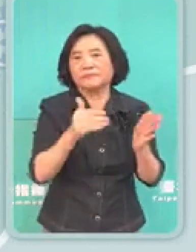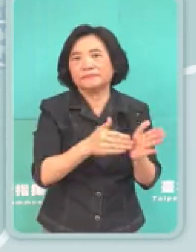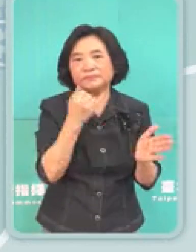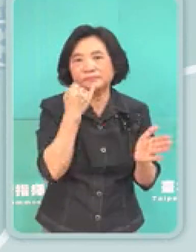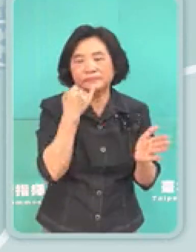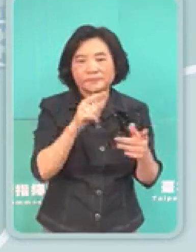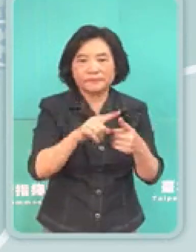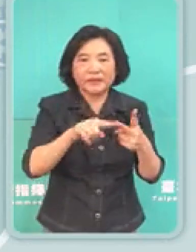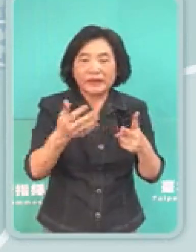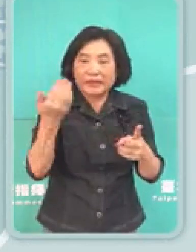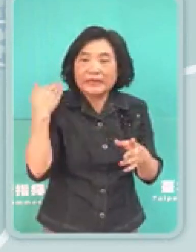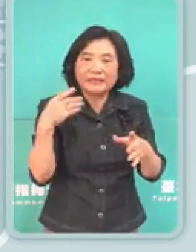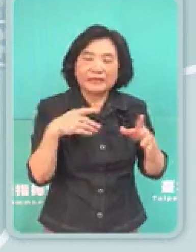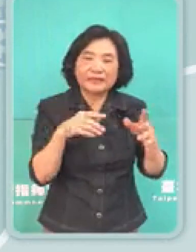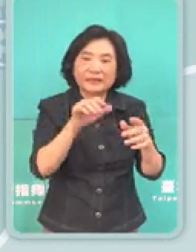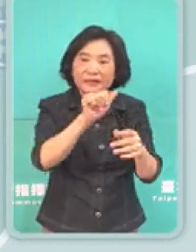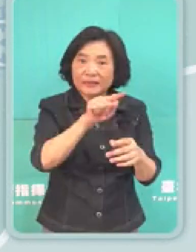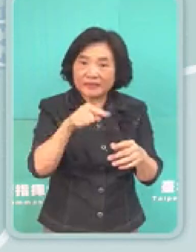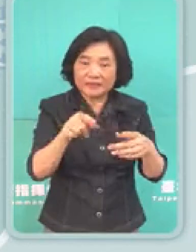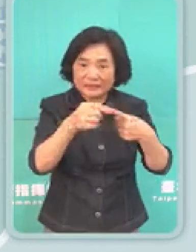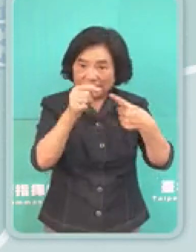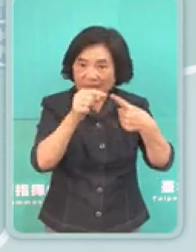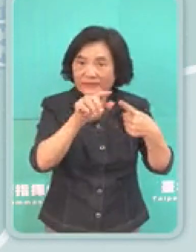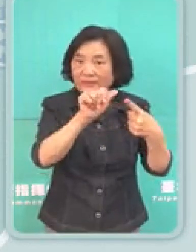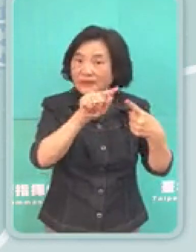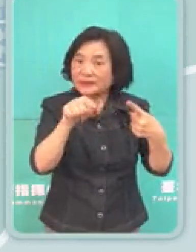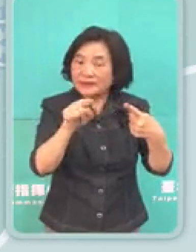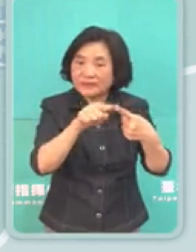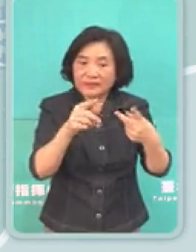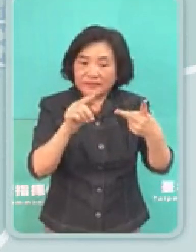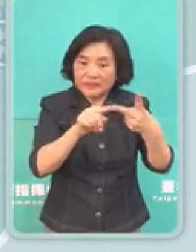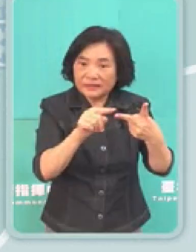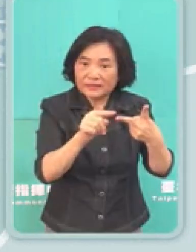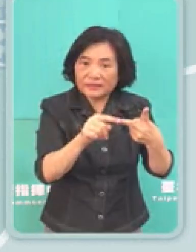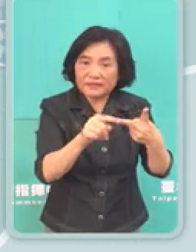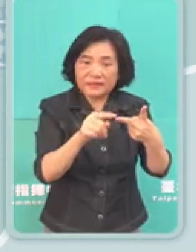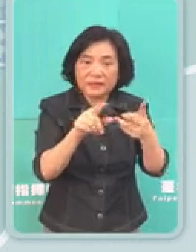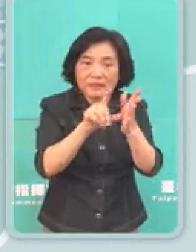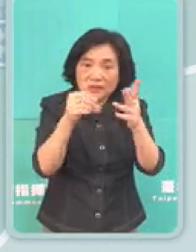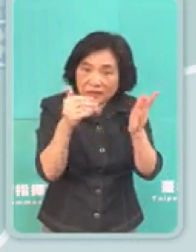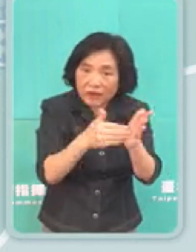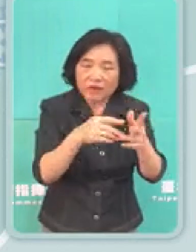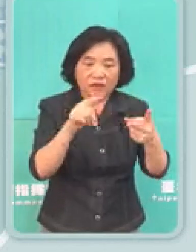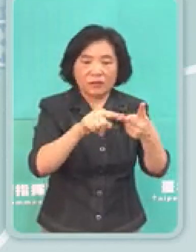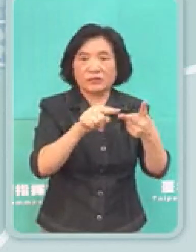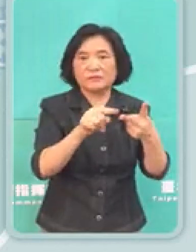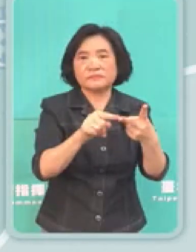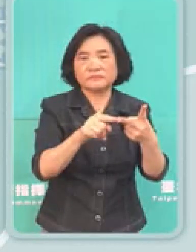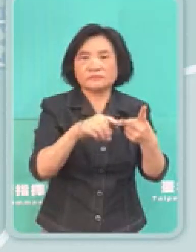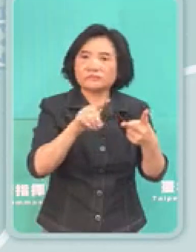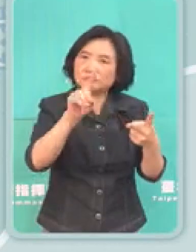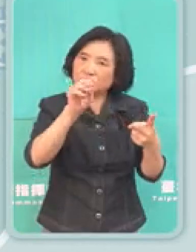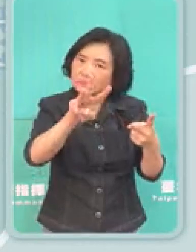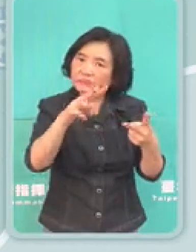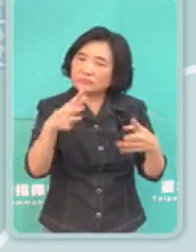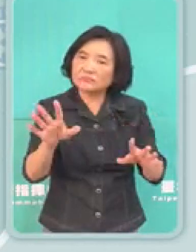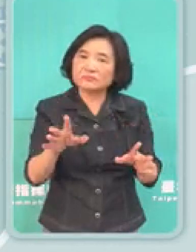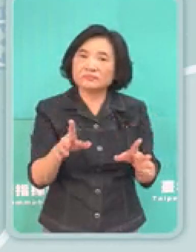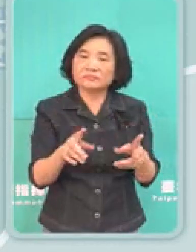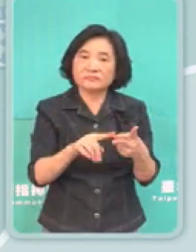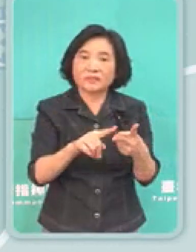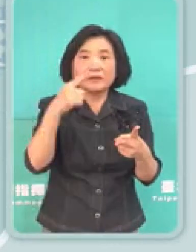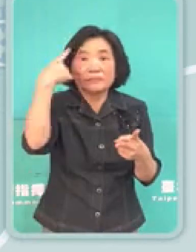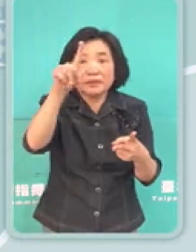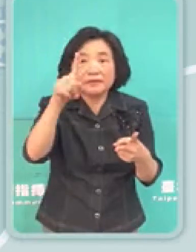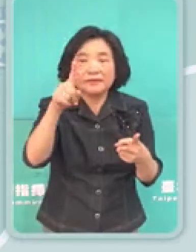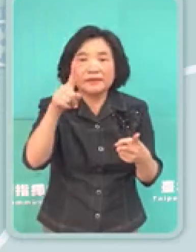过去打 AZ 疫苗已经打过第一剂啊，这个打第二剂已经时间到了，这个有13000名了哈，明天